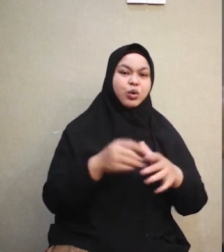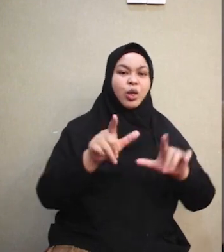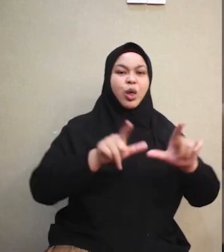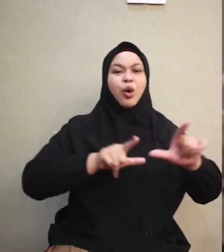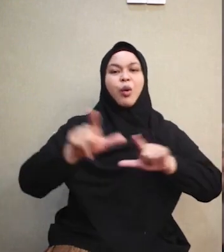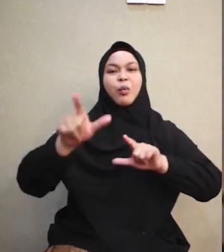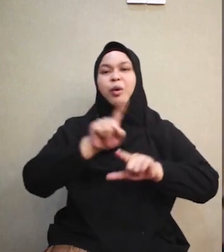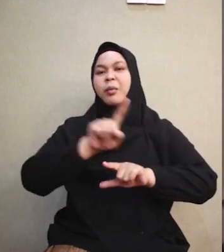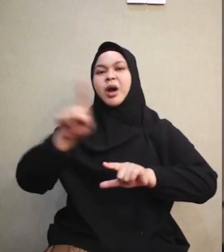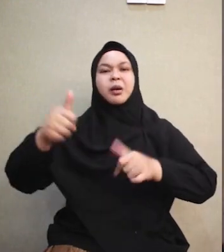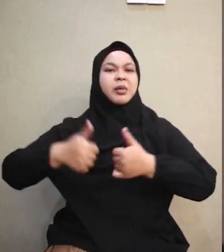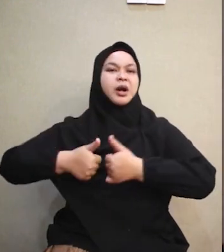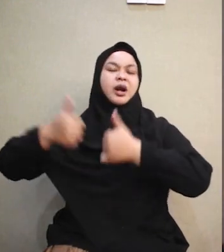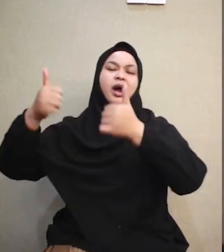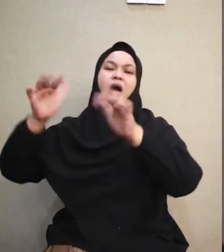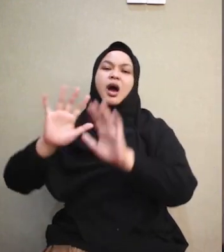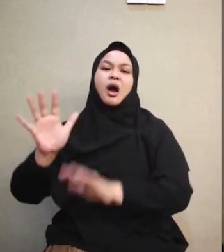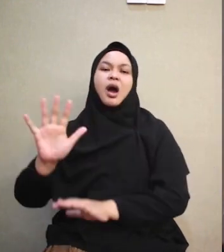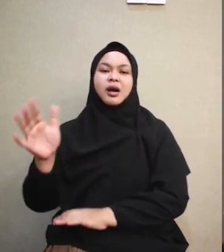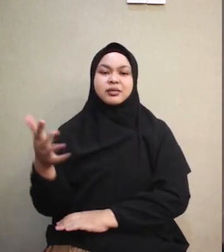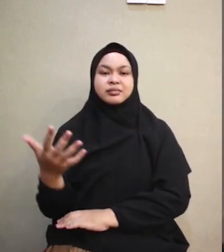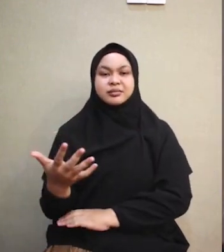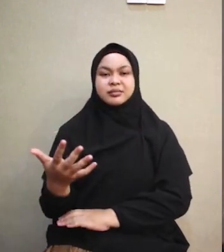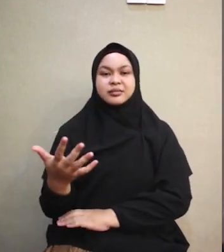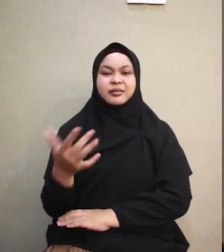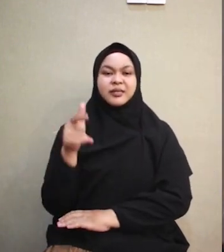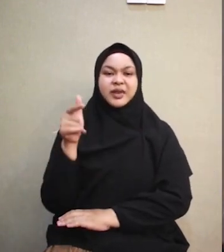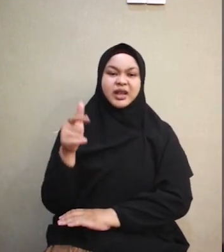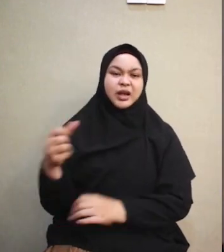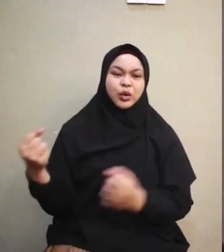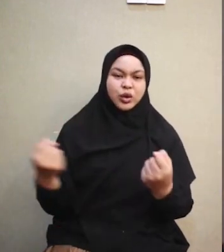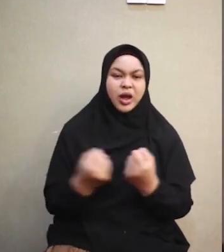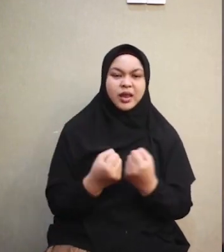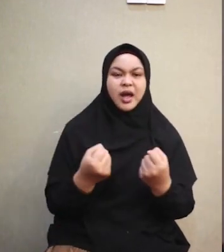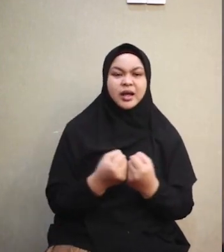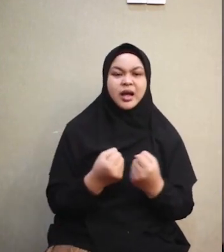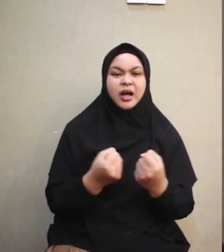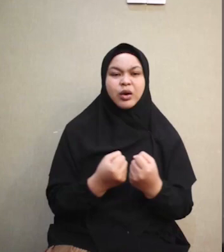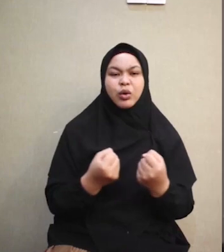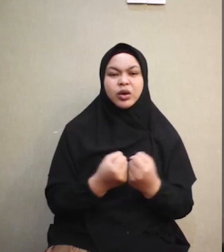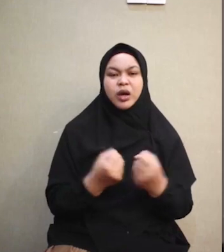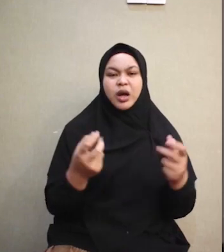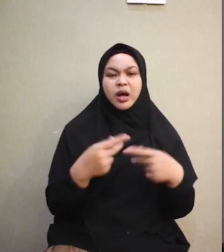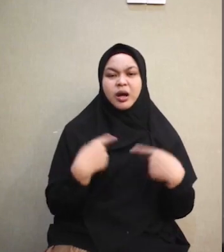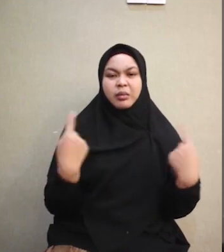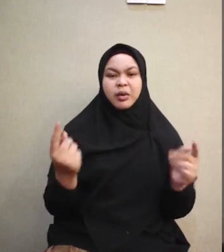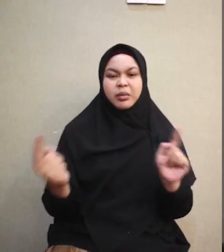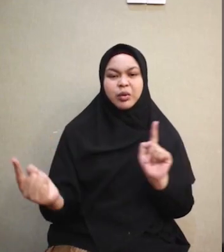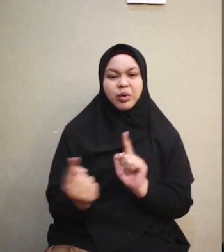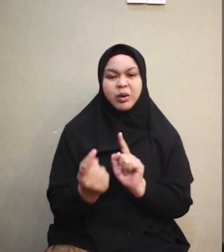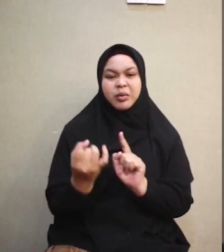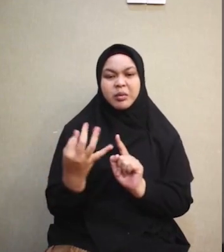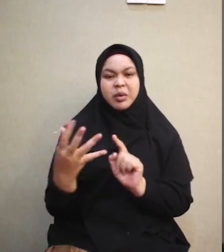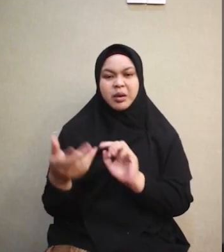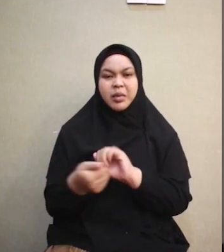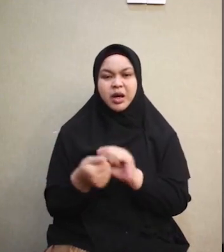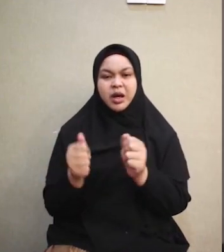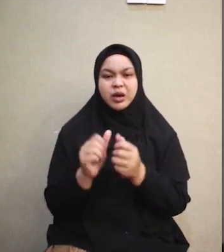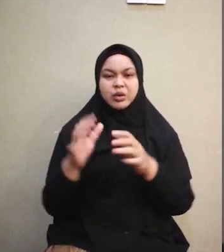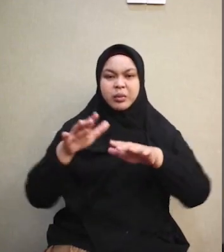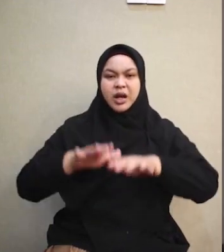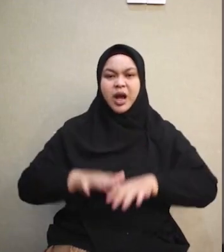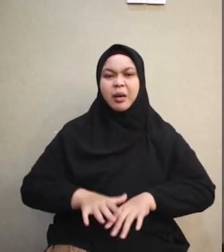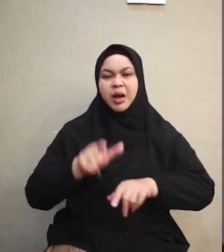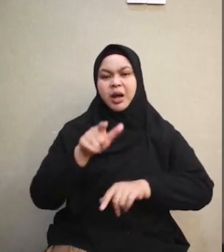nah ini ini juga tantangan karena kami juga menemukan beberapa kasus yang kemudian mendamaikan itu tidak